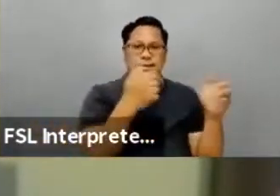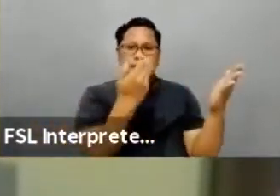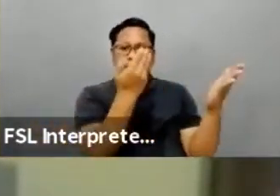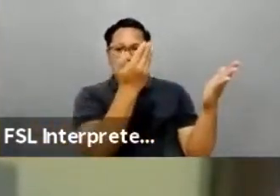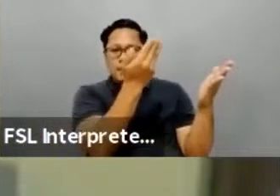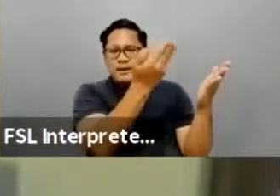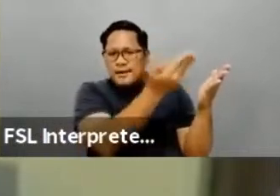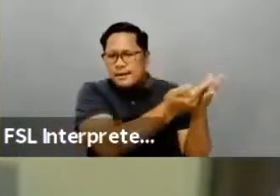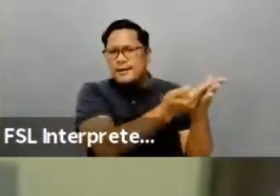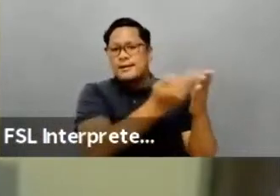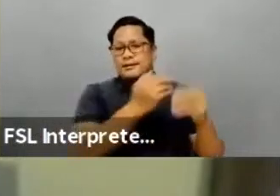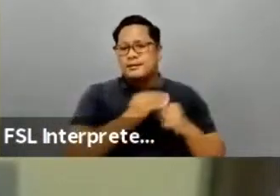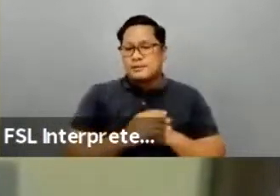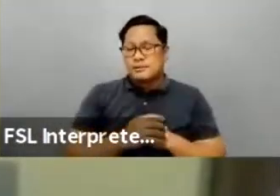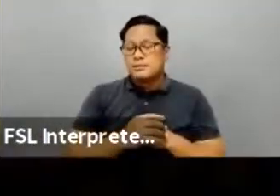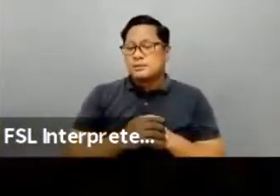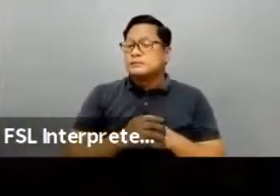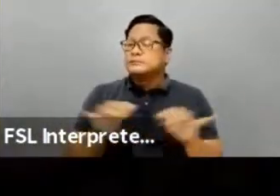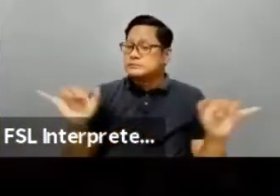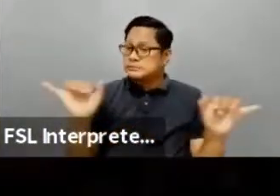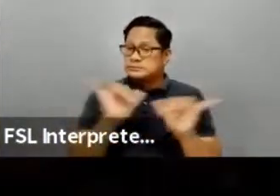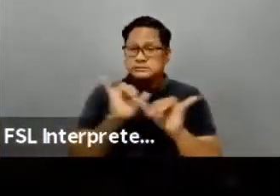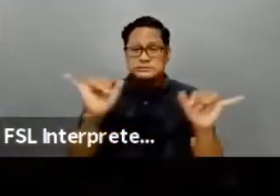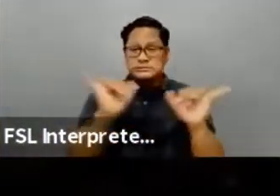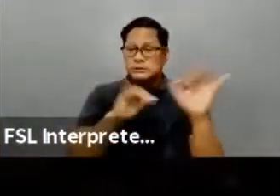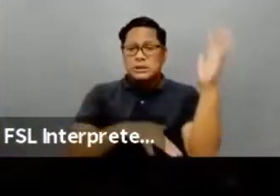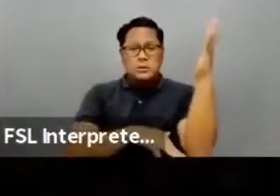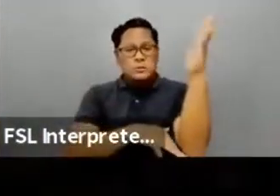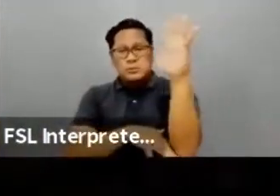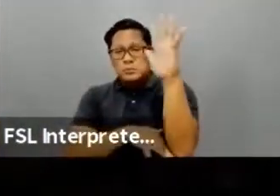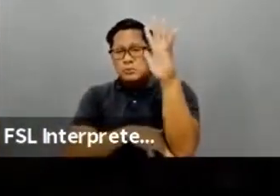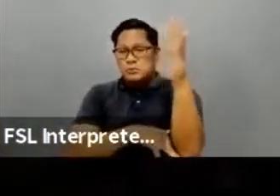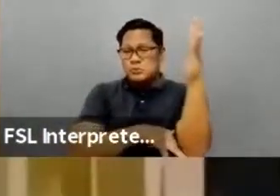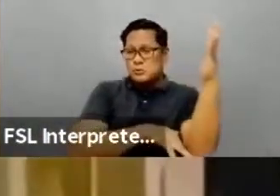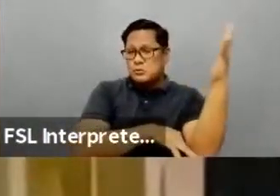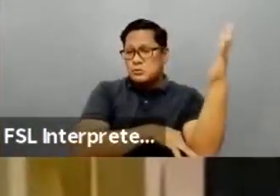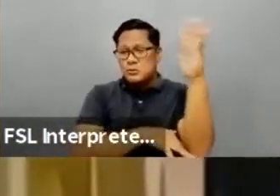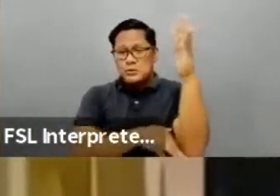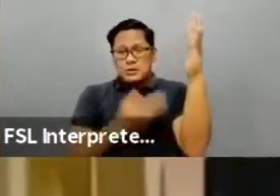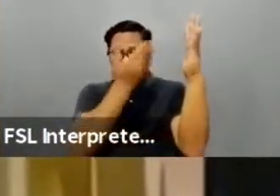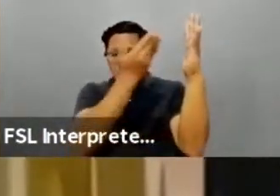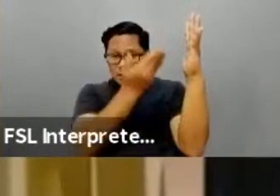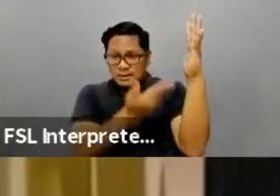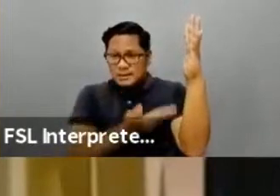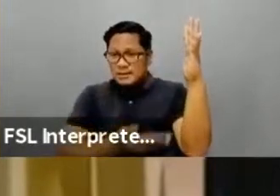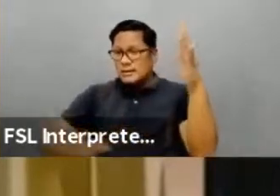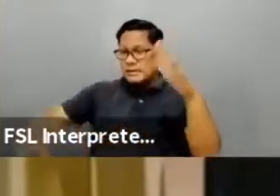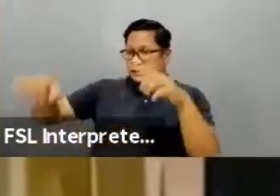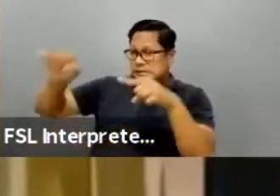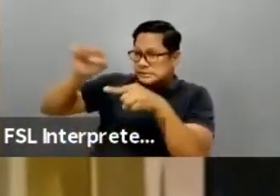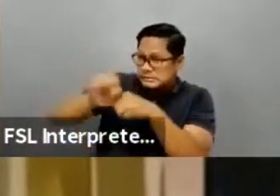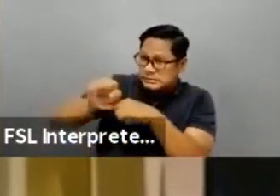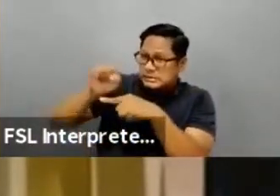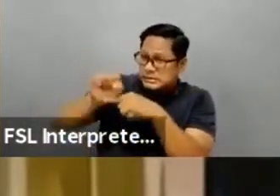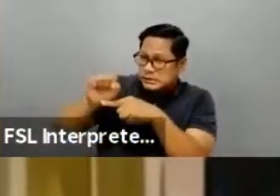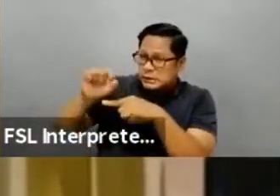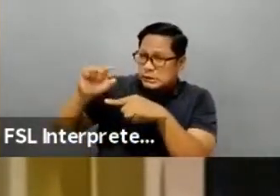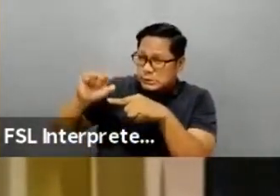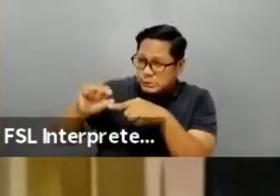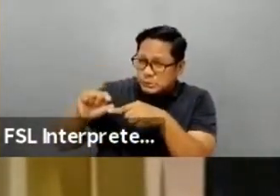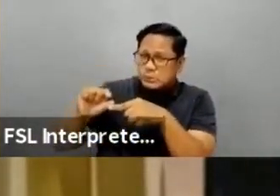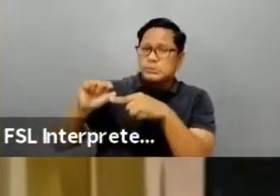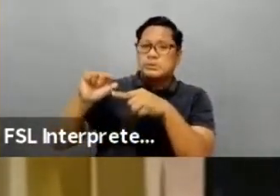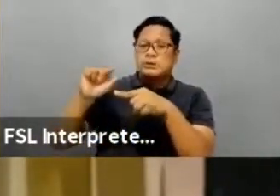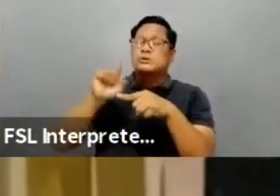makakarating, tulad ng puno na galing sa binhi. Ang mga dakilang